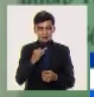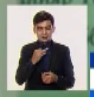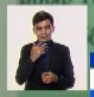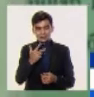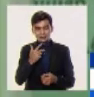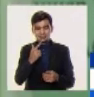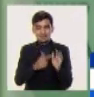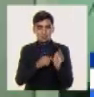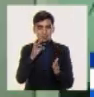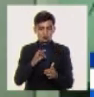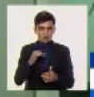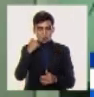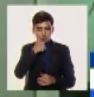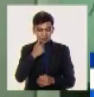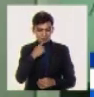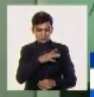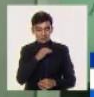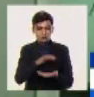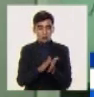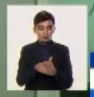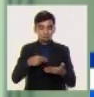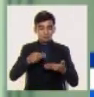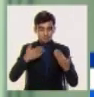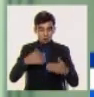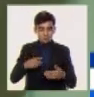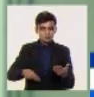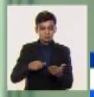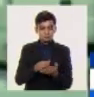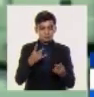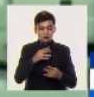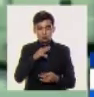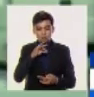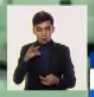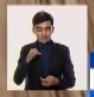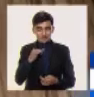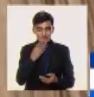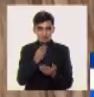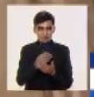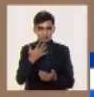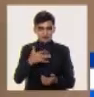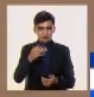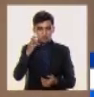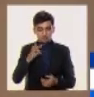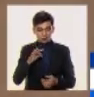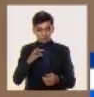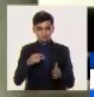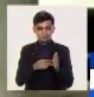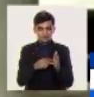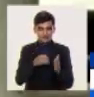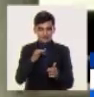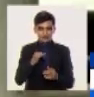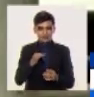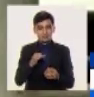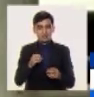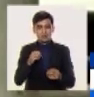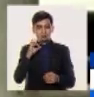3,7% годовых. После подписания договоров клиенту нужно внести на счет ТО имеющийся у него 50% стоимости и